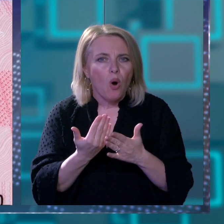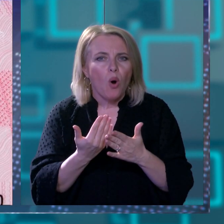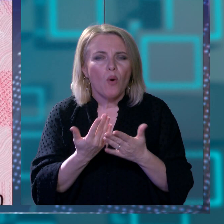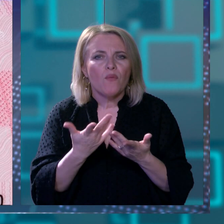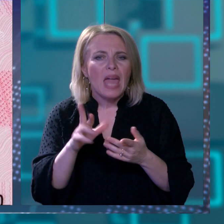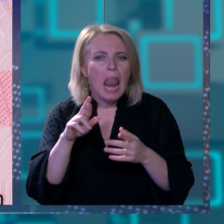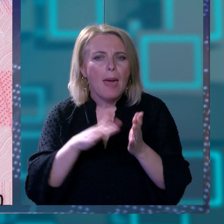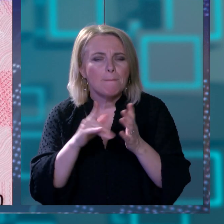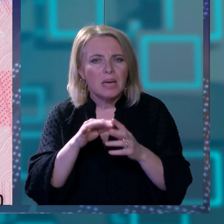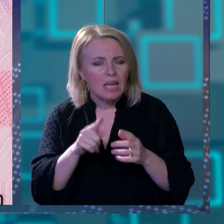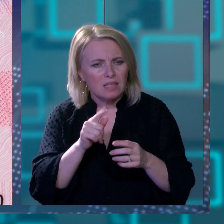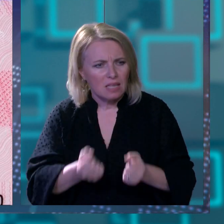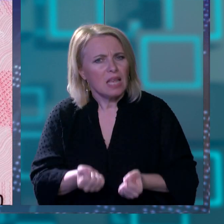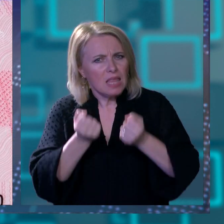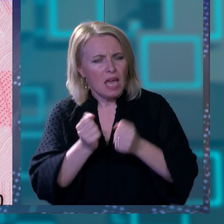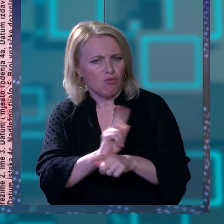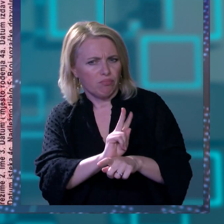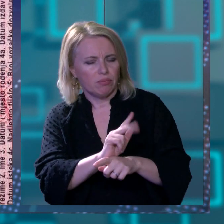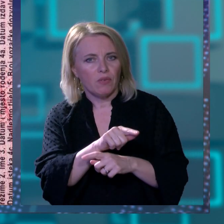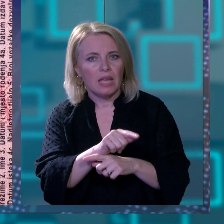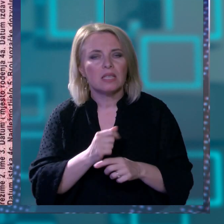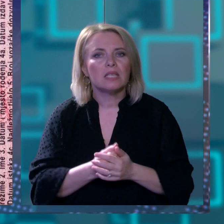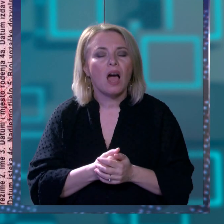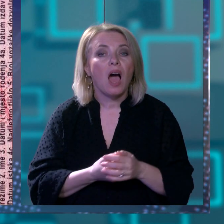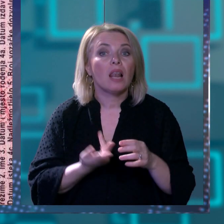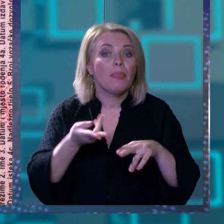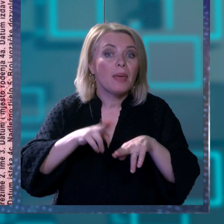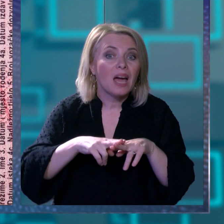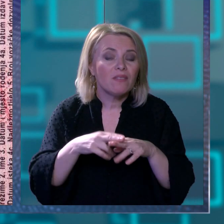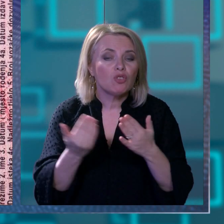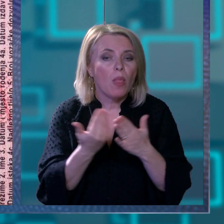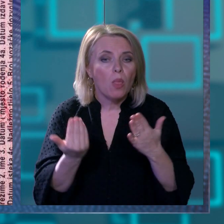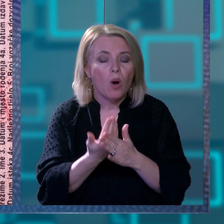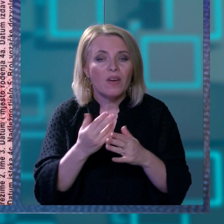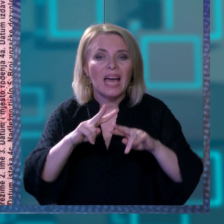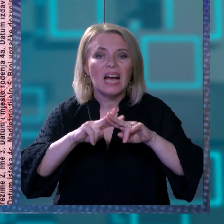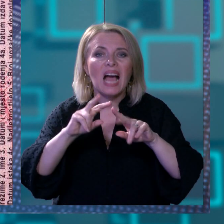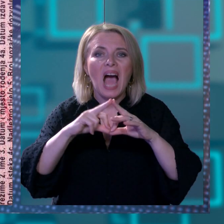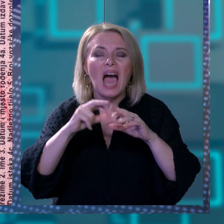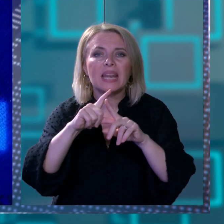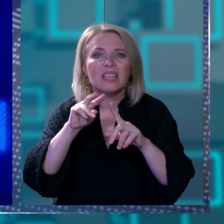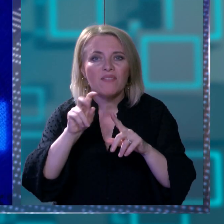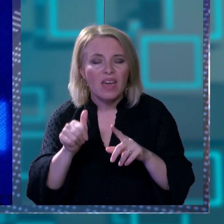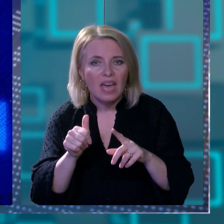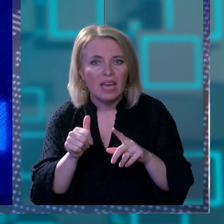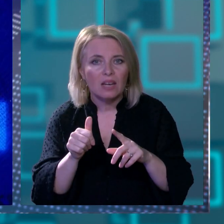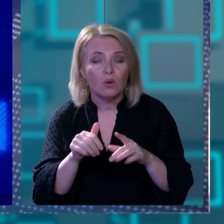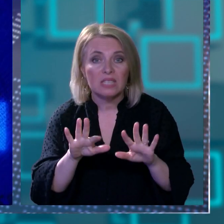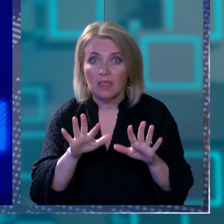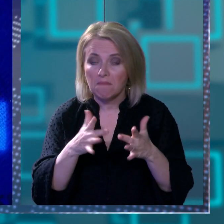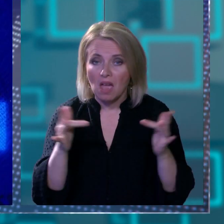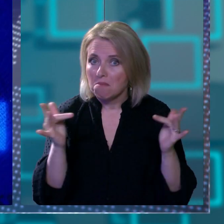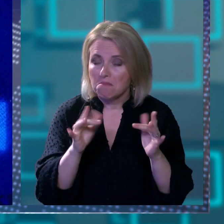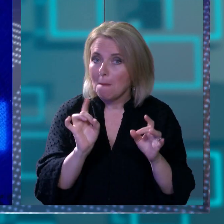element zahvaljujući kojim je otežana mogućnost krivotvorenja. Ipak najveće modifikacije su one na hardverskoj komponenti koje se odnose na